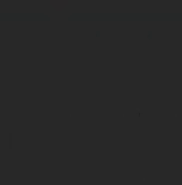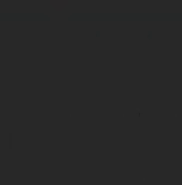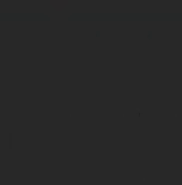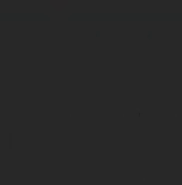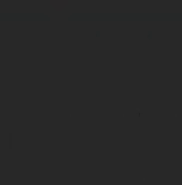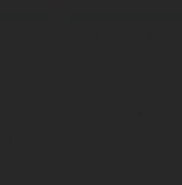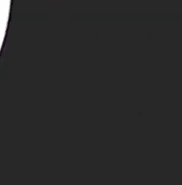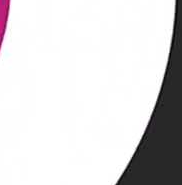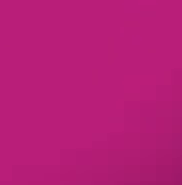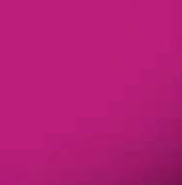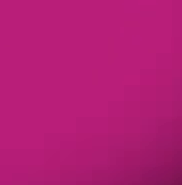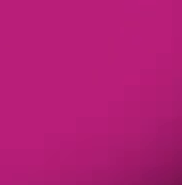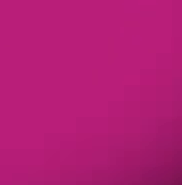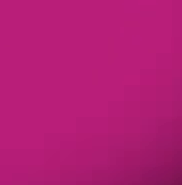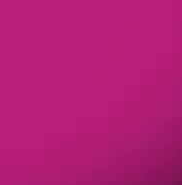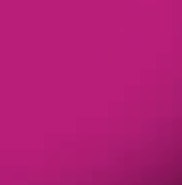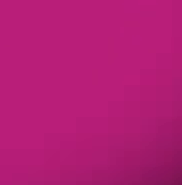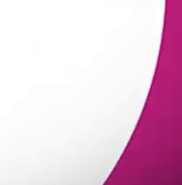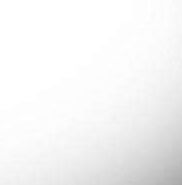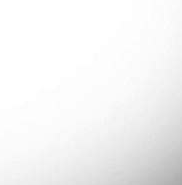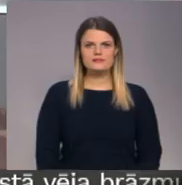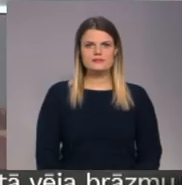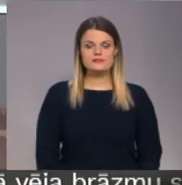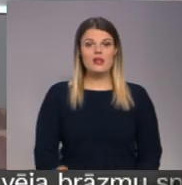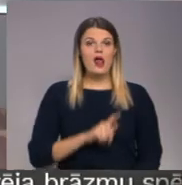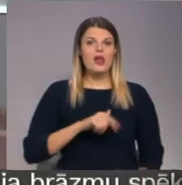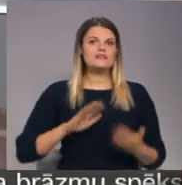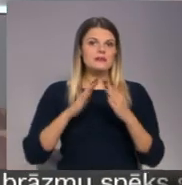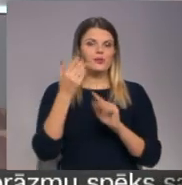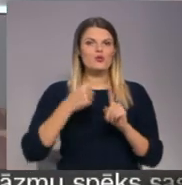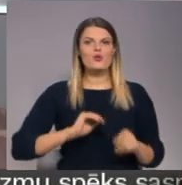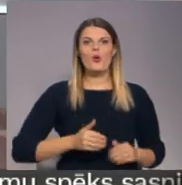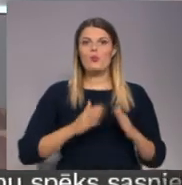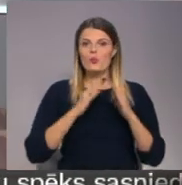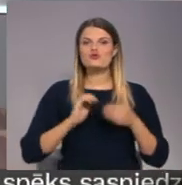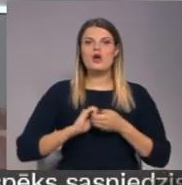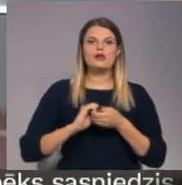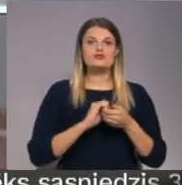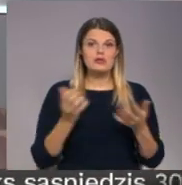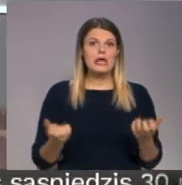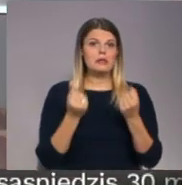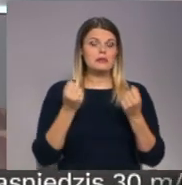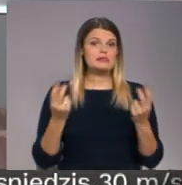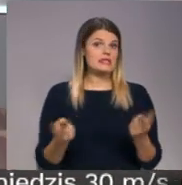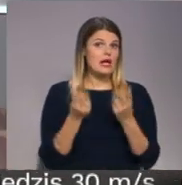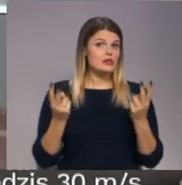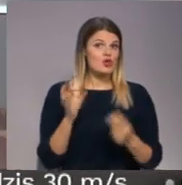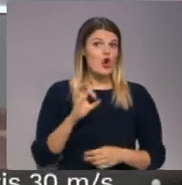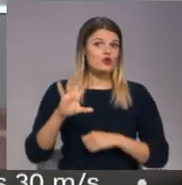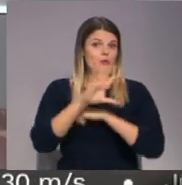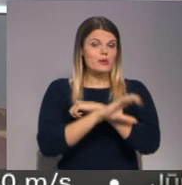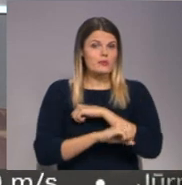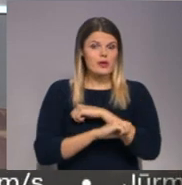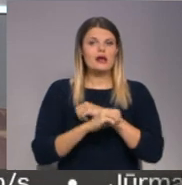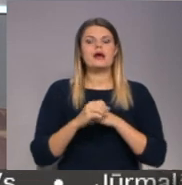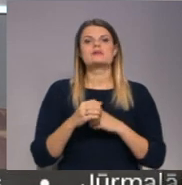Re, viss ēters ir te! Latvijas piļu un muižu asociācija iedibinājusi tradīciju